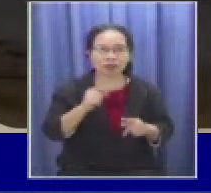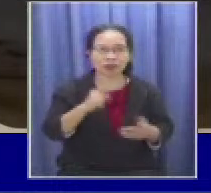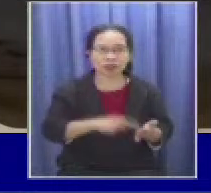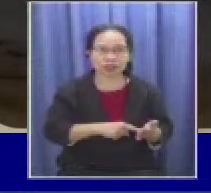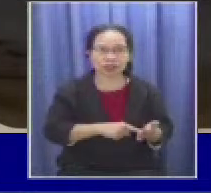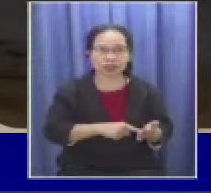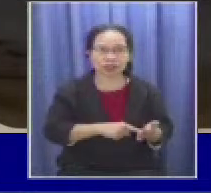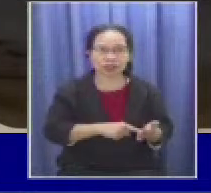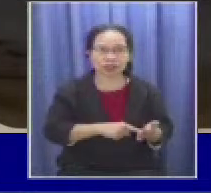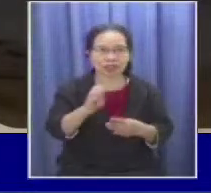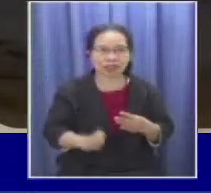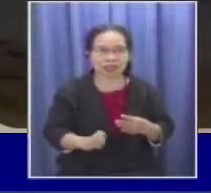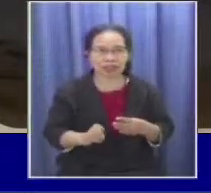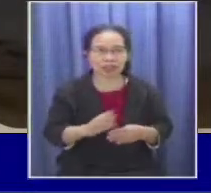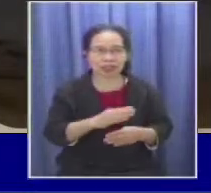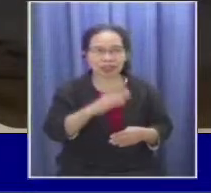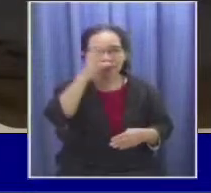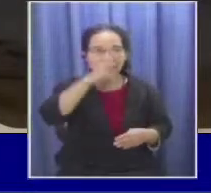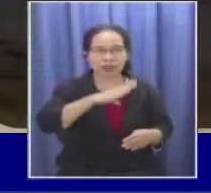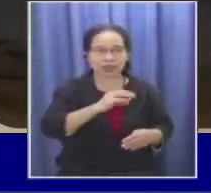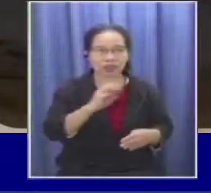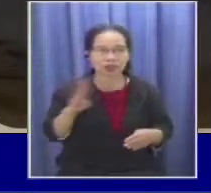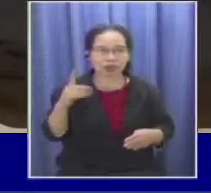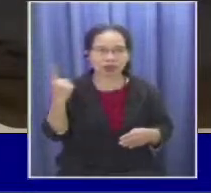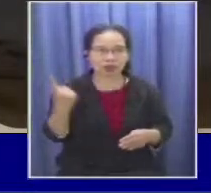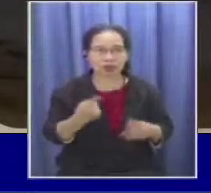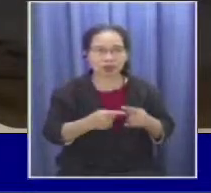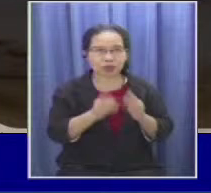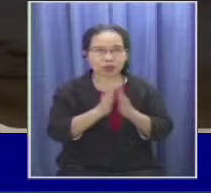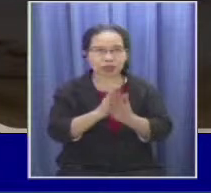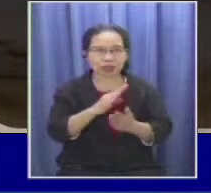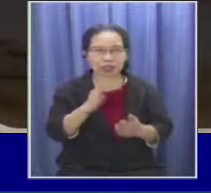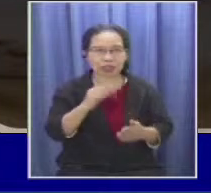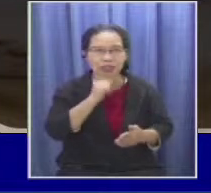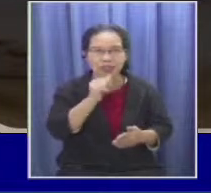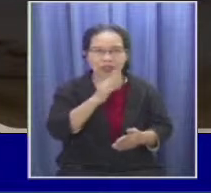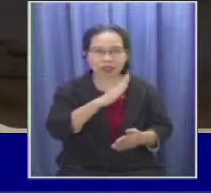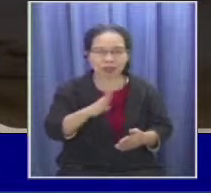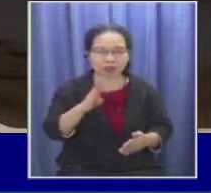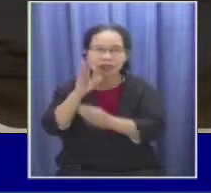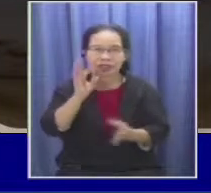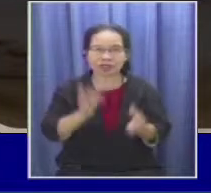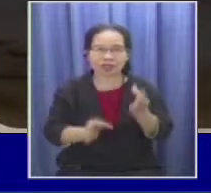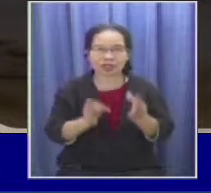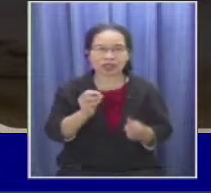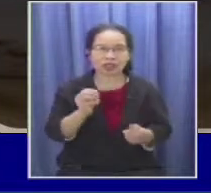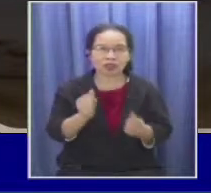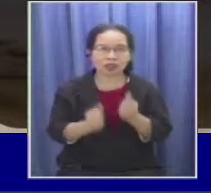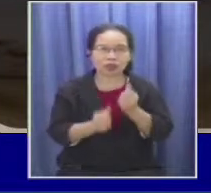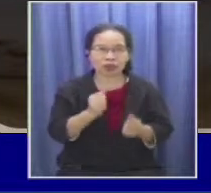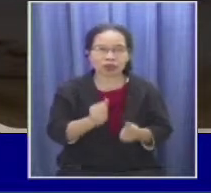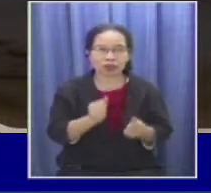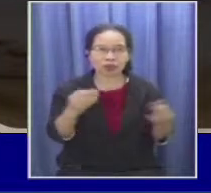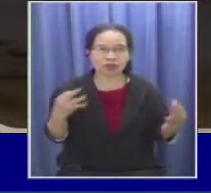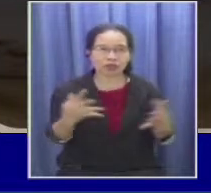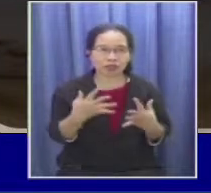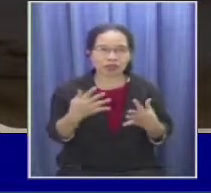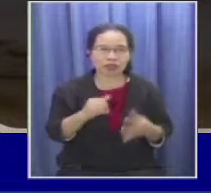kyerɛ se etwa se nipa bompa ye da won mmere ho